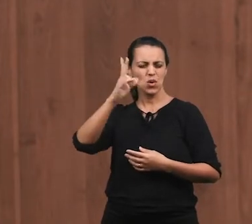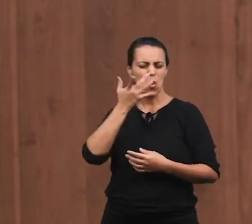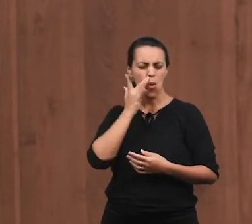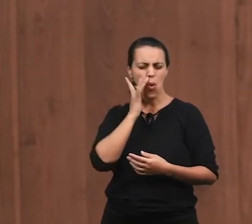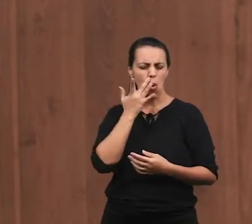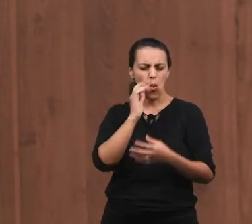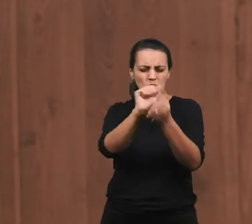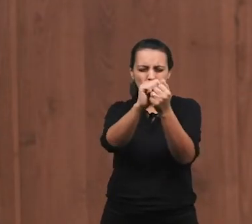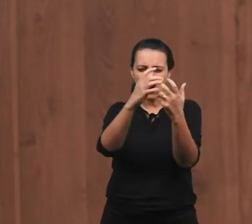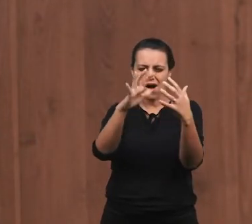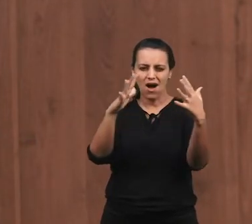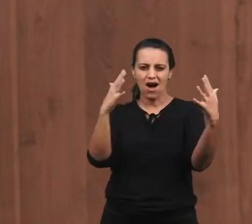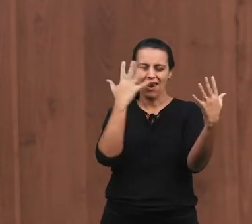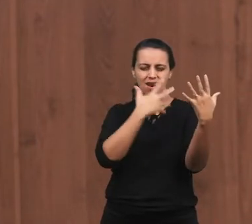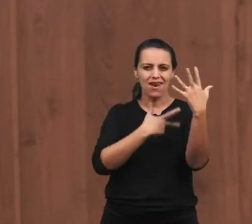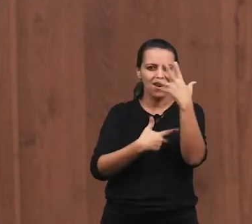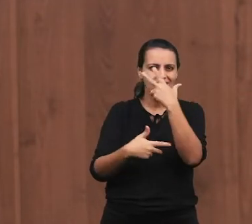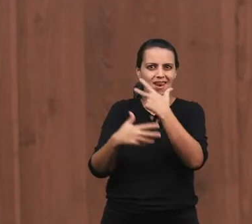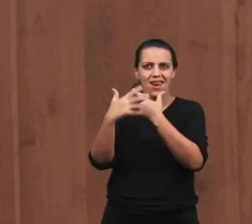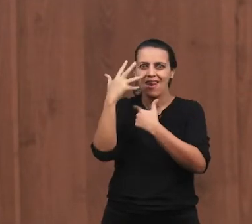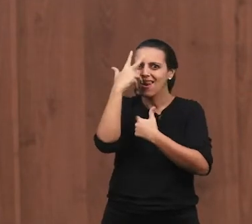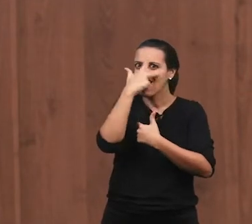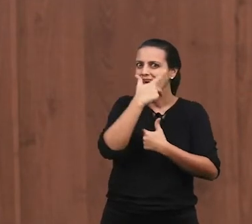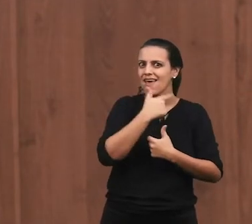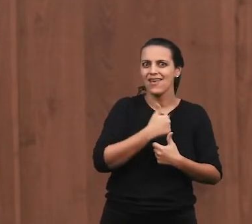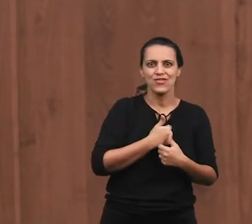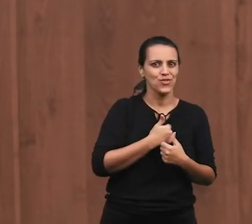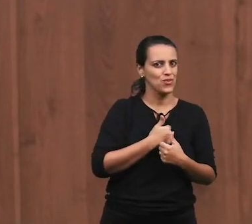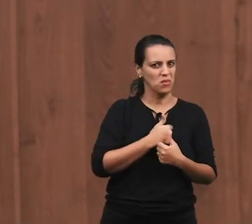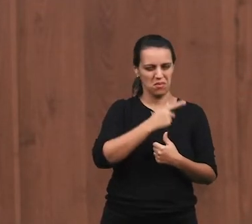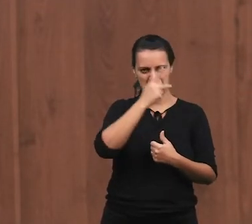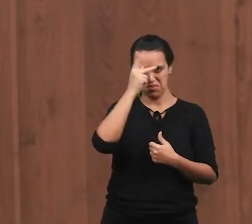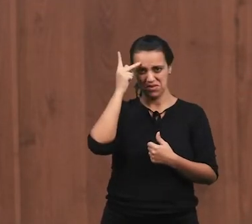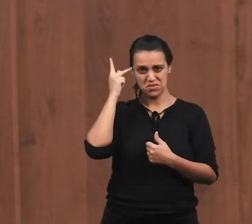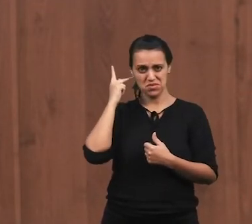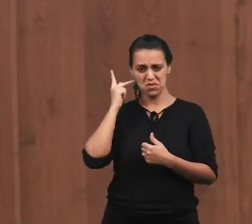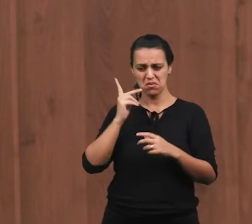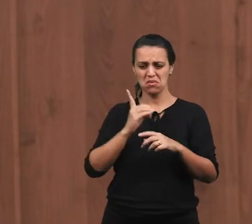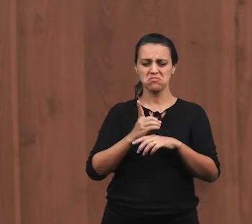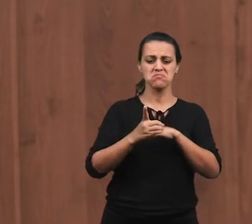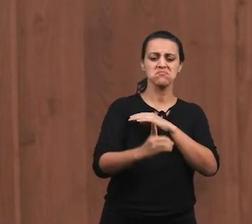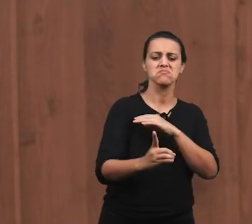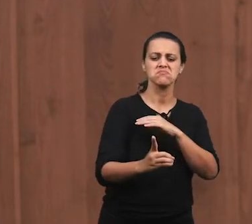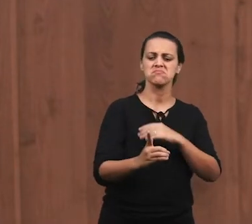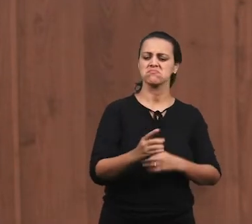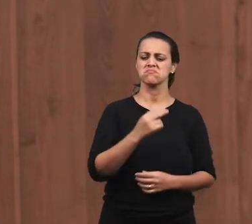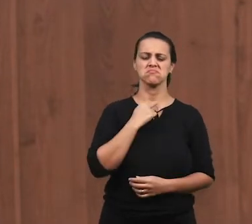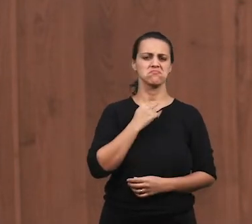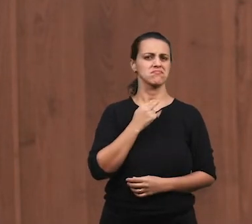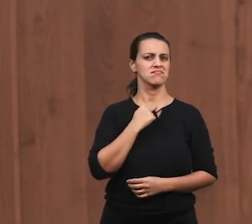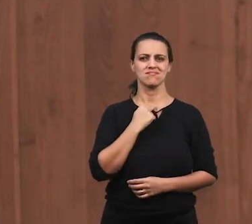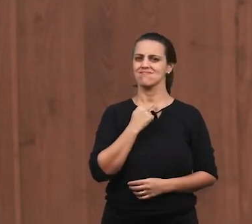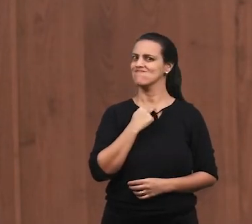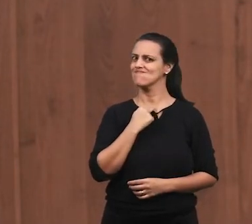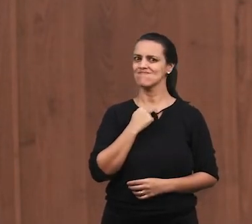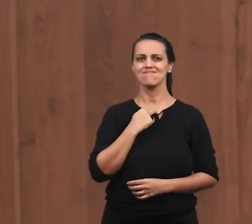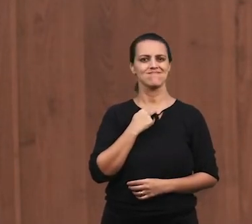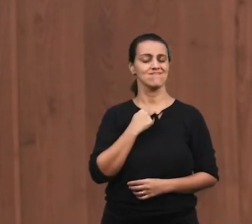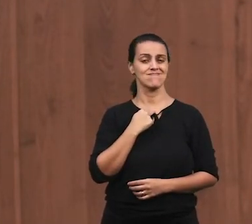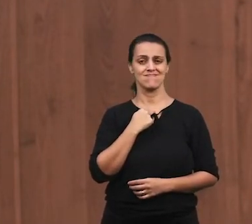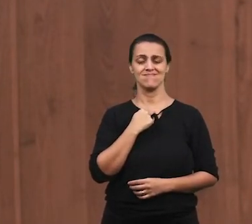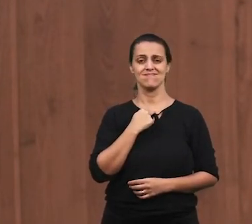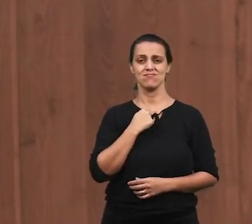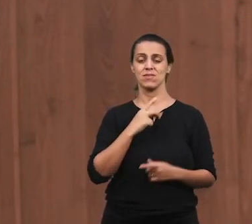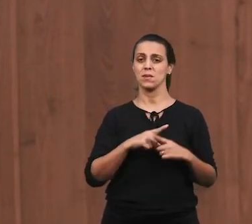во святилище. Первое, это было святое место, там сиял свет семисвечника. Туда не